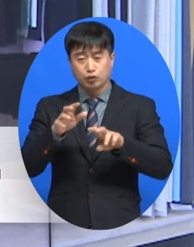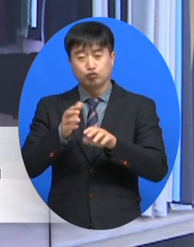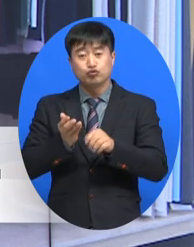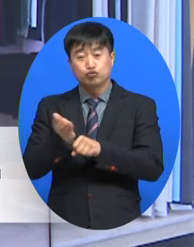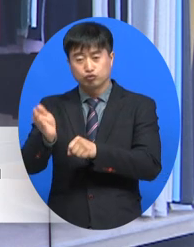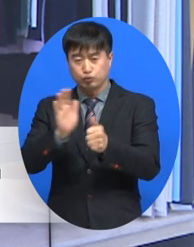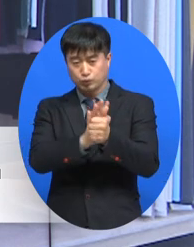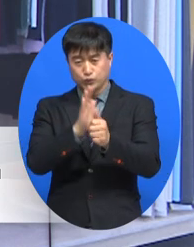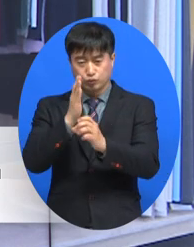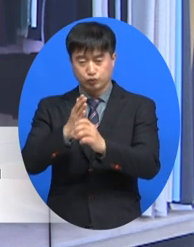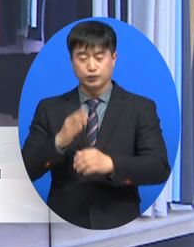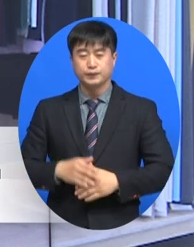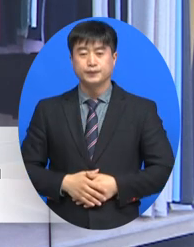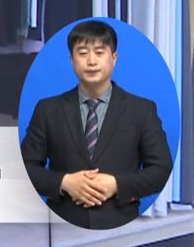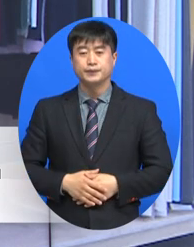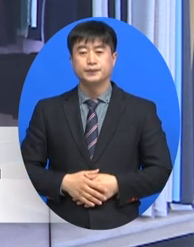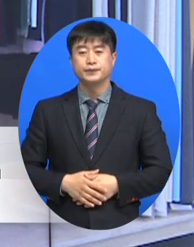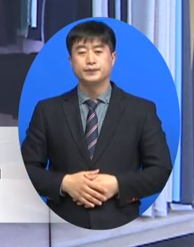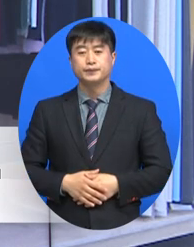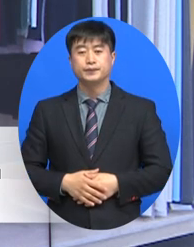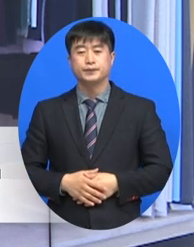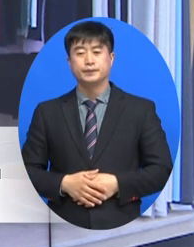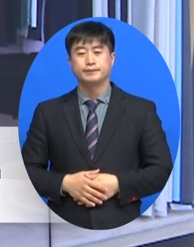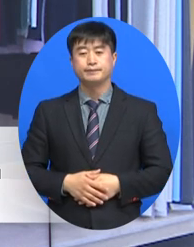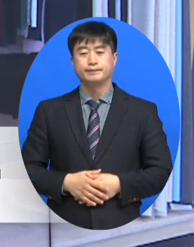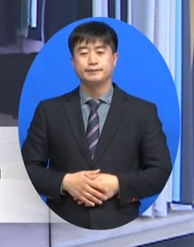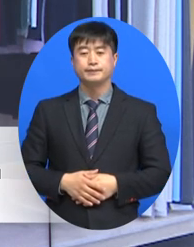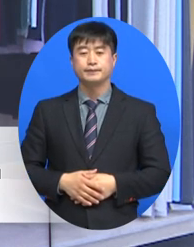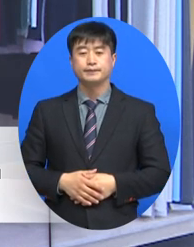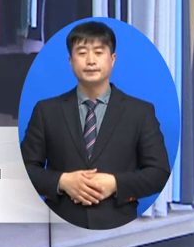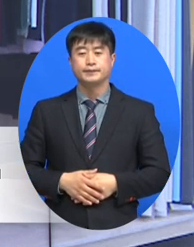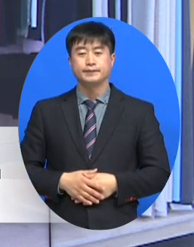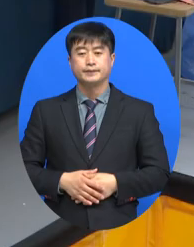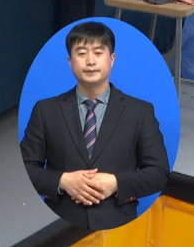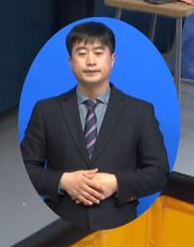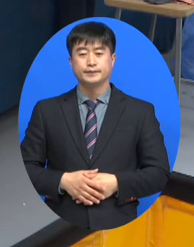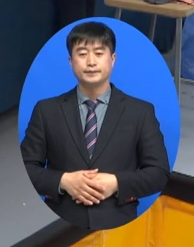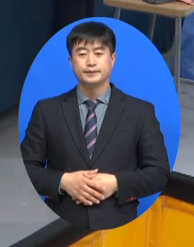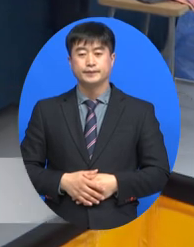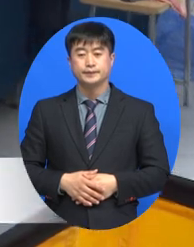든든한 징검다리 역할을 톡톡히 하는 중입니다 자세한 내용 함께 보시죠